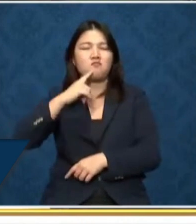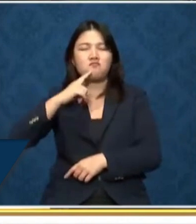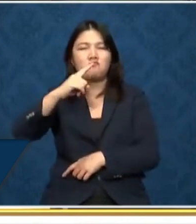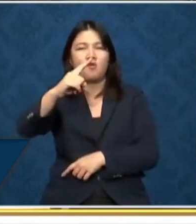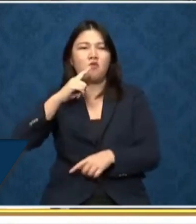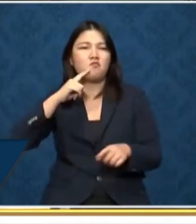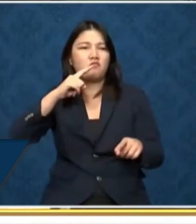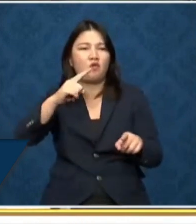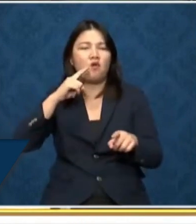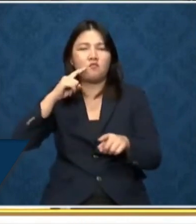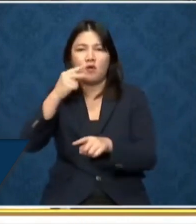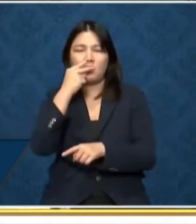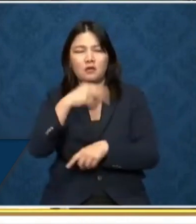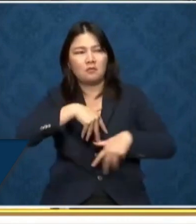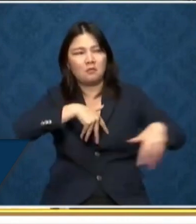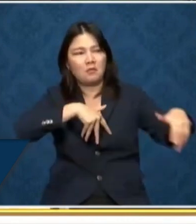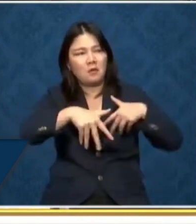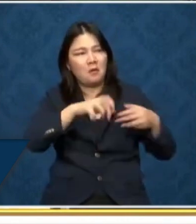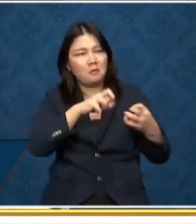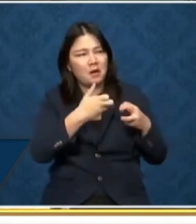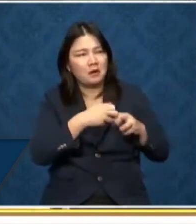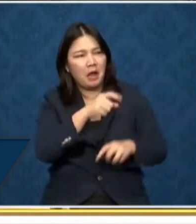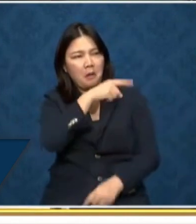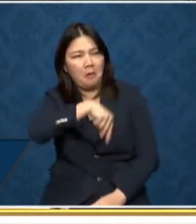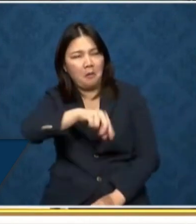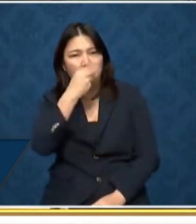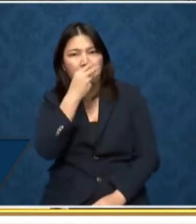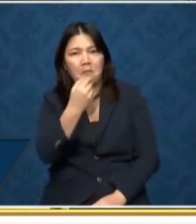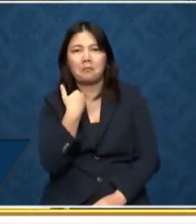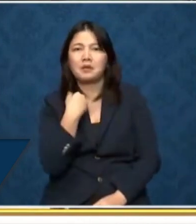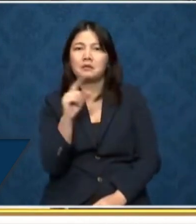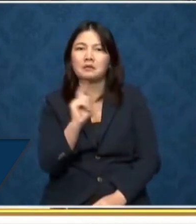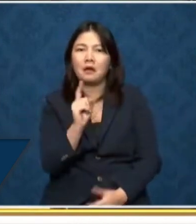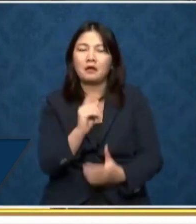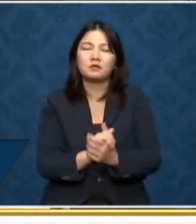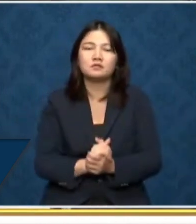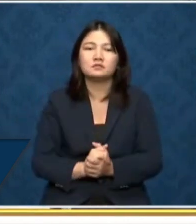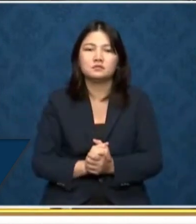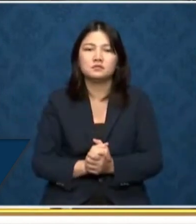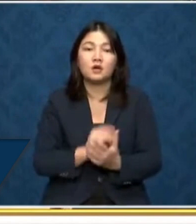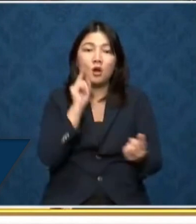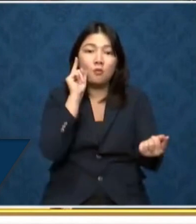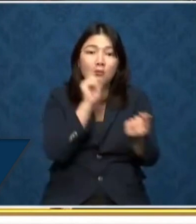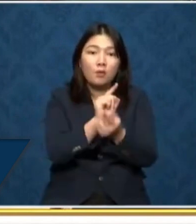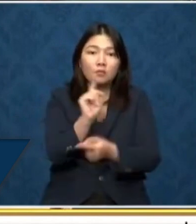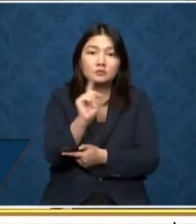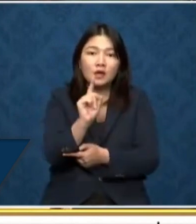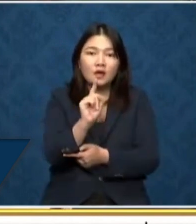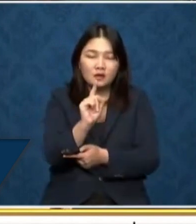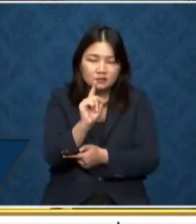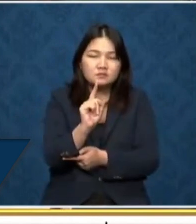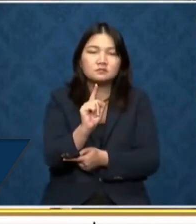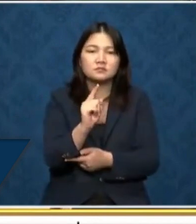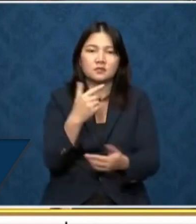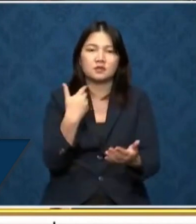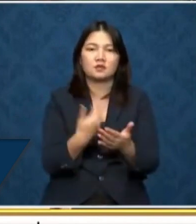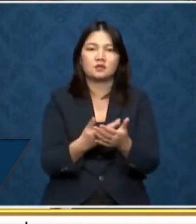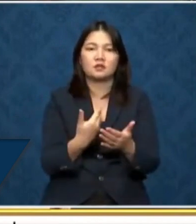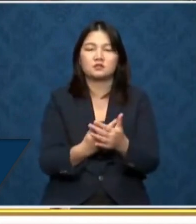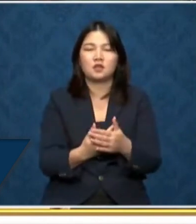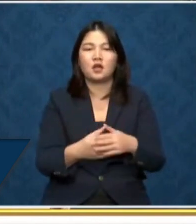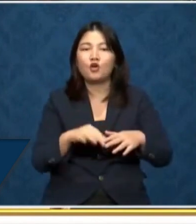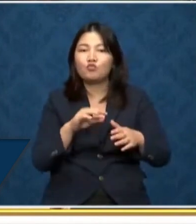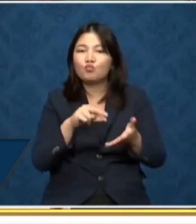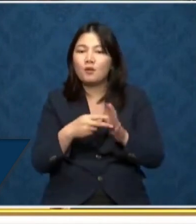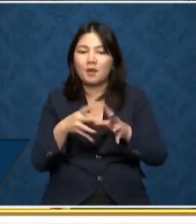อนในพื้นที่มาอย่างยาวนานโดยบุคคลเหล่านี้ประสบปัญหามีการเรียกเก็บค่าใช้จ่ายในการตรวจสภาพร